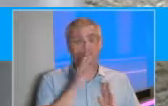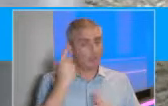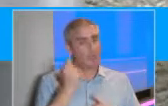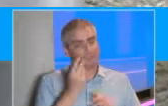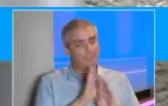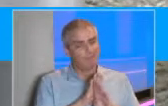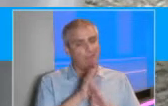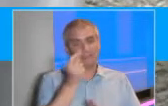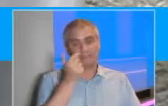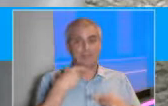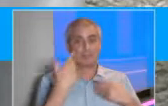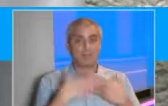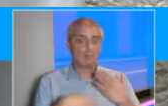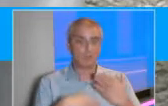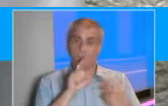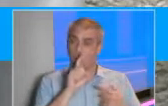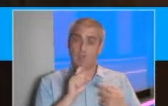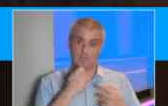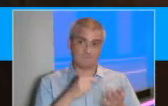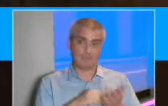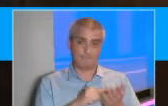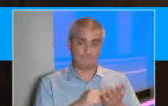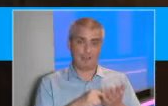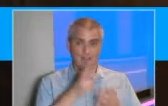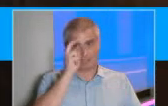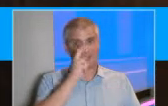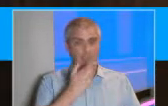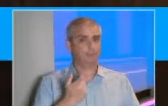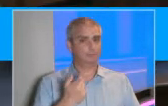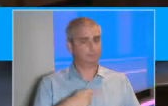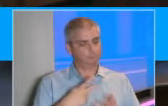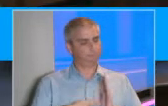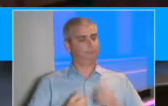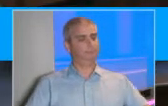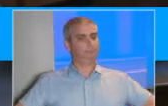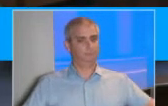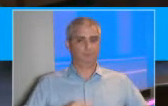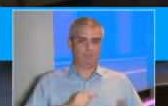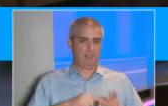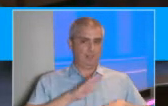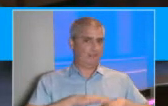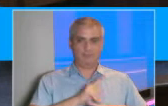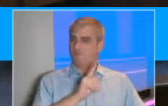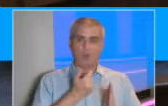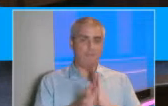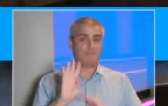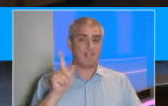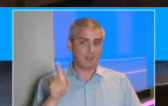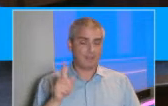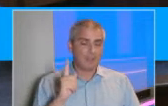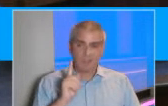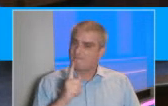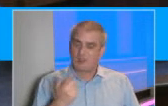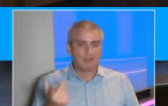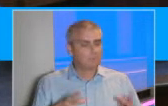איזושהי התאוששות בימים האחרונים, אולי דווקא בגלל שגנץ מגלה מנהיגות סביב הנושא של התקציב ולא מבטר לנתניהו, אבל אין להם